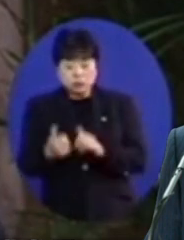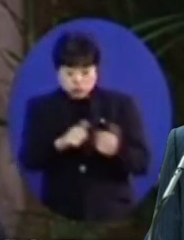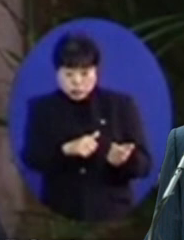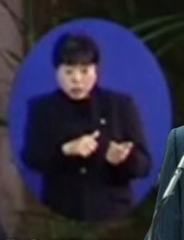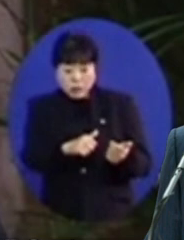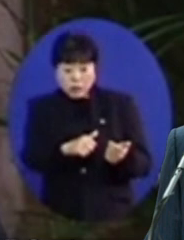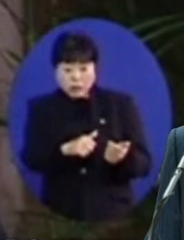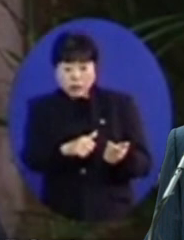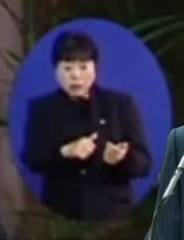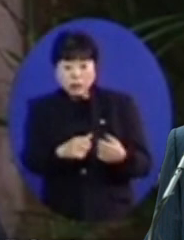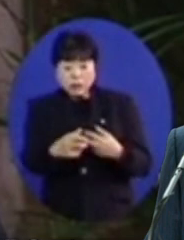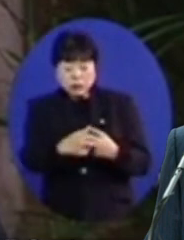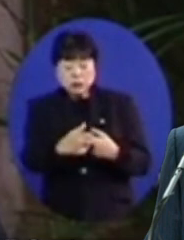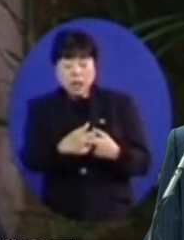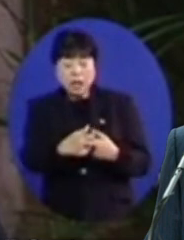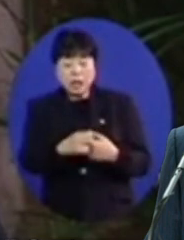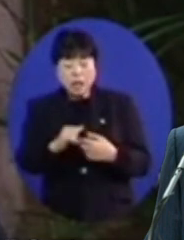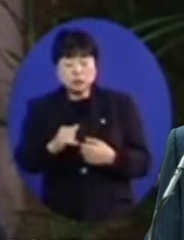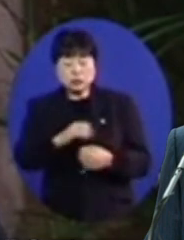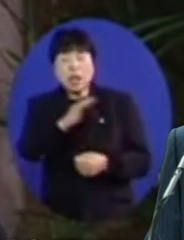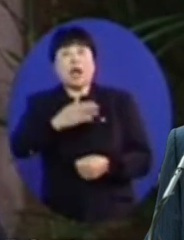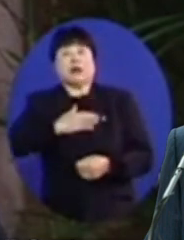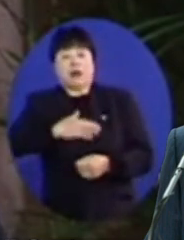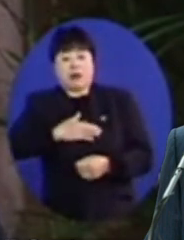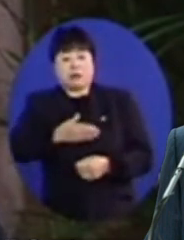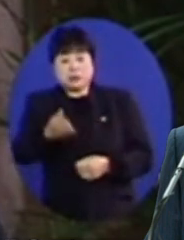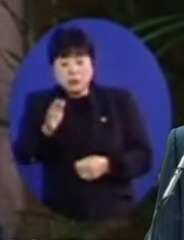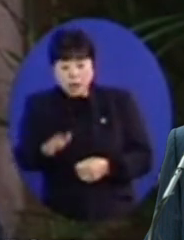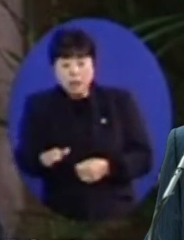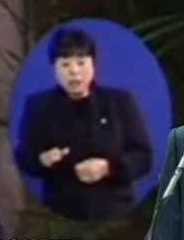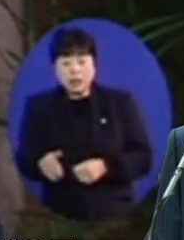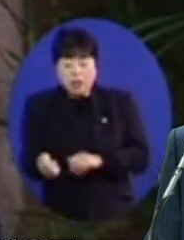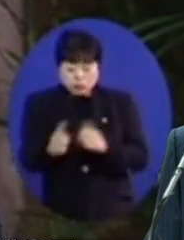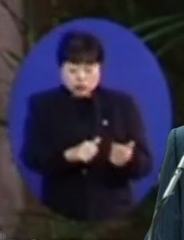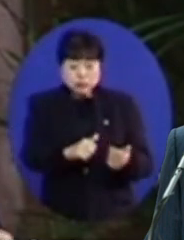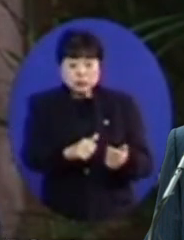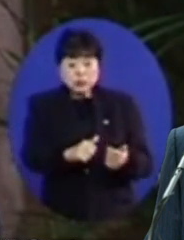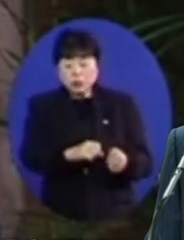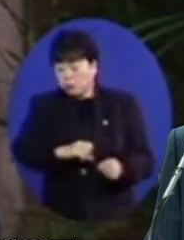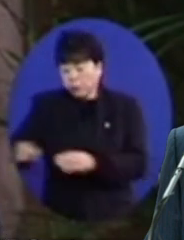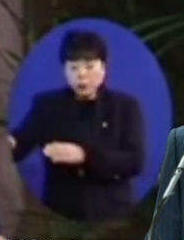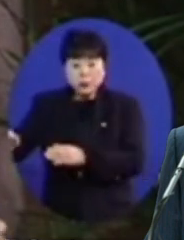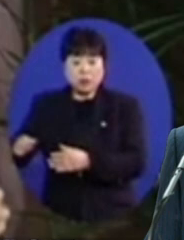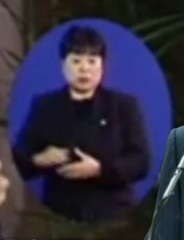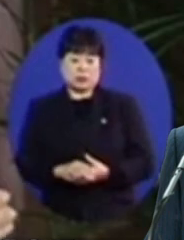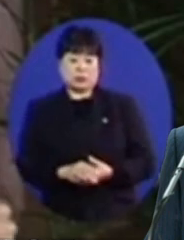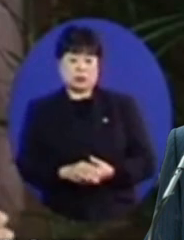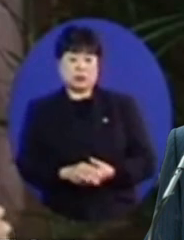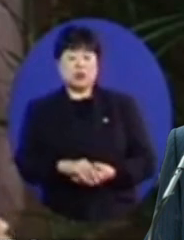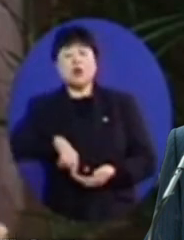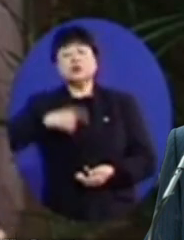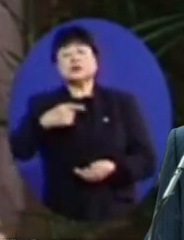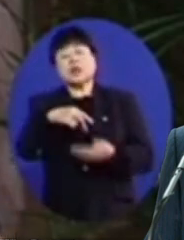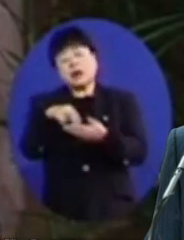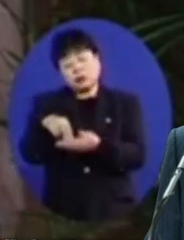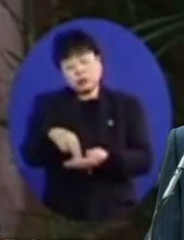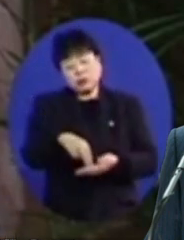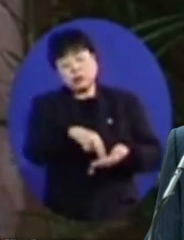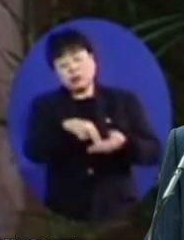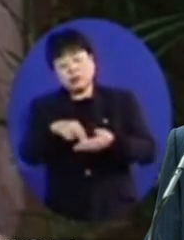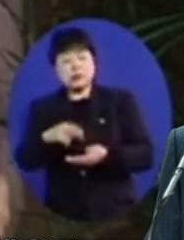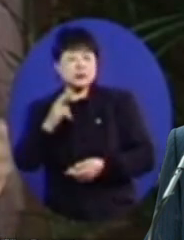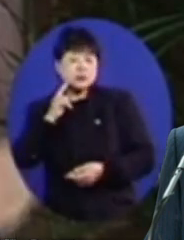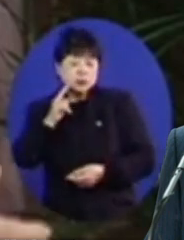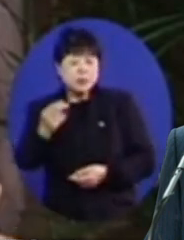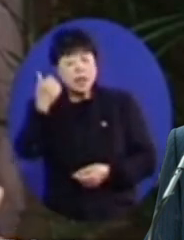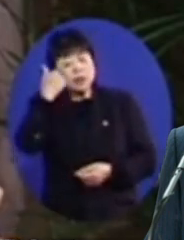것은 엘사도 알고 가족도 알고 자기도 알지만 이제 죽는다고 내버려 두었기 때문에 그 혼자서 고독은 말로 다 할 수 없습니다